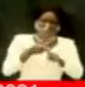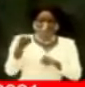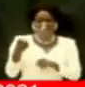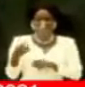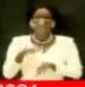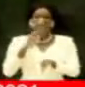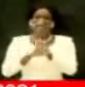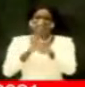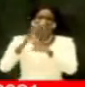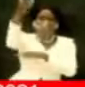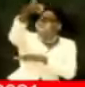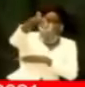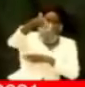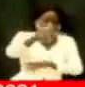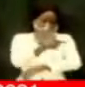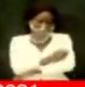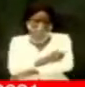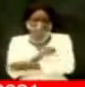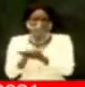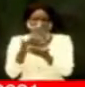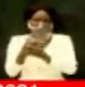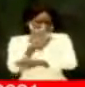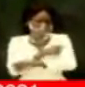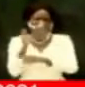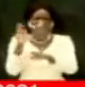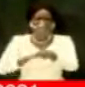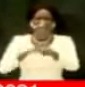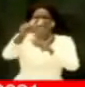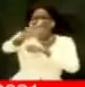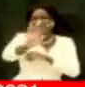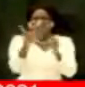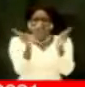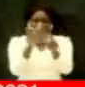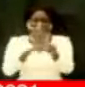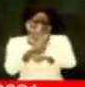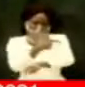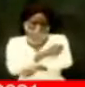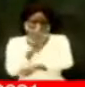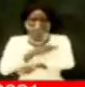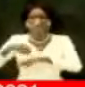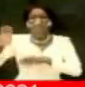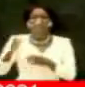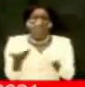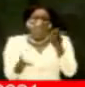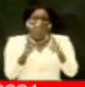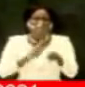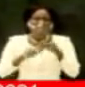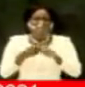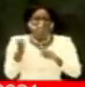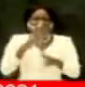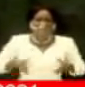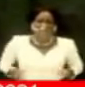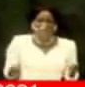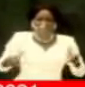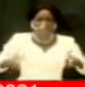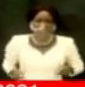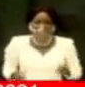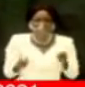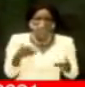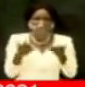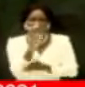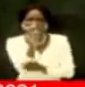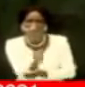ndi maminitsi ochepa kwambiri ndiye tizalola kuti abwera zathu apa wheelchair kamwina ndiokalamba kwambiri komanso ndi